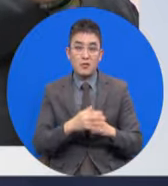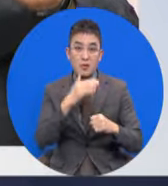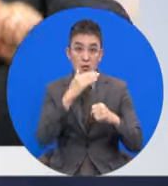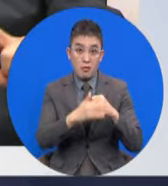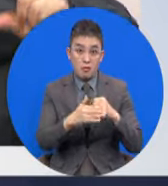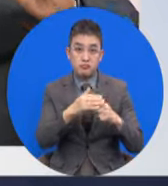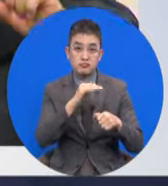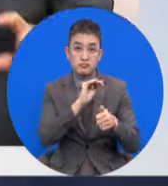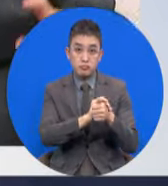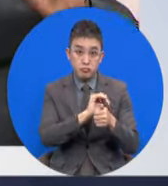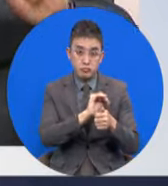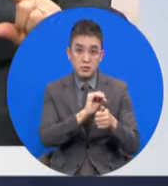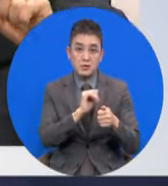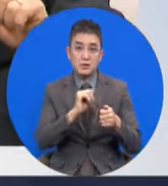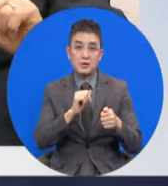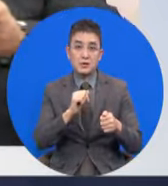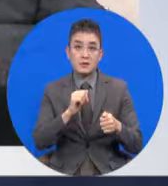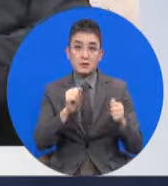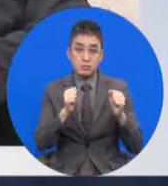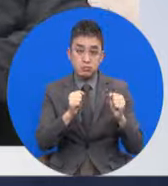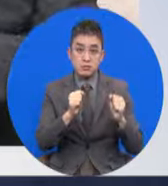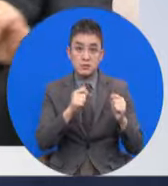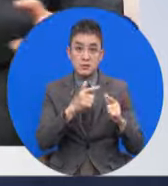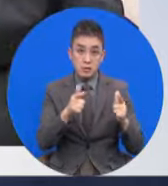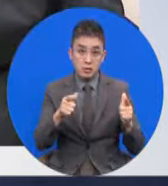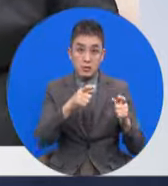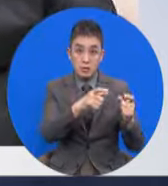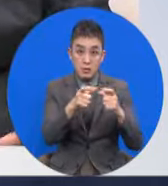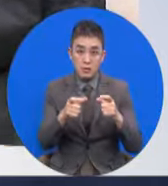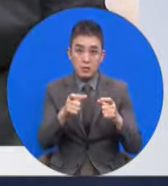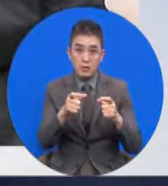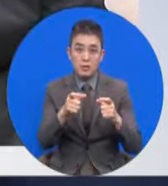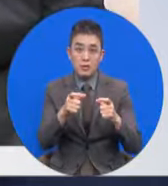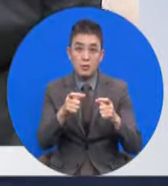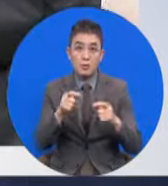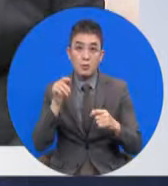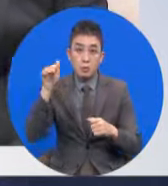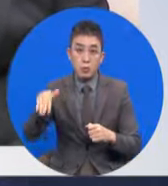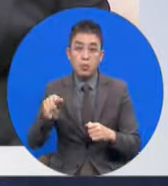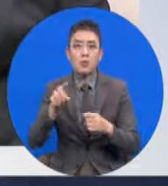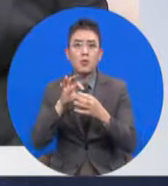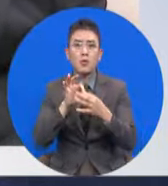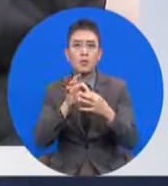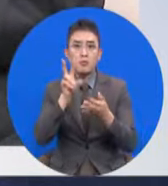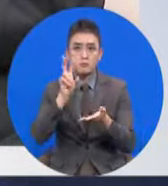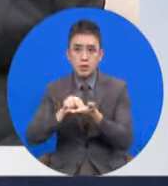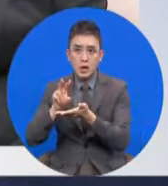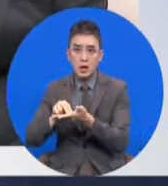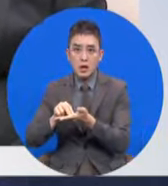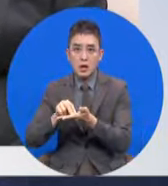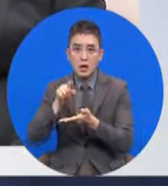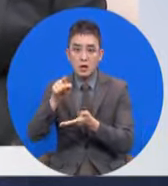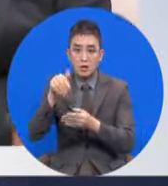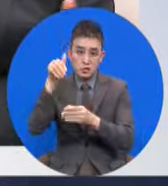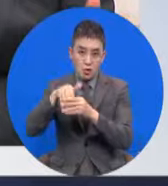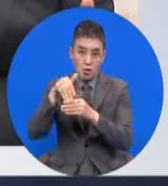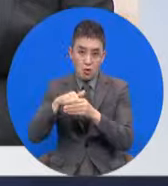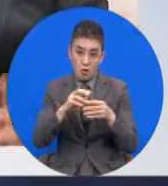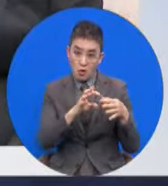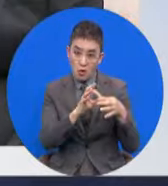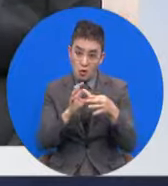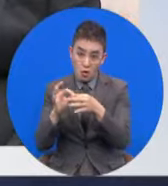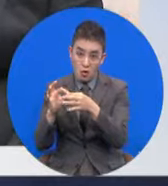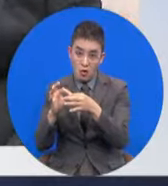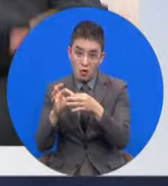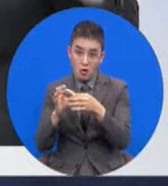요소들이 어떻게 전체 총선거의 결과로 귀결될 것이냐 이런 것이 아마 끝까지 오늘 유지해서